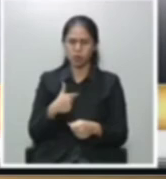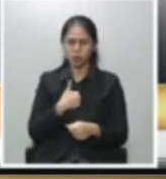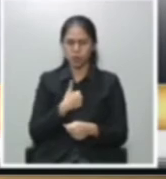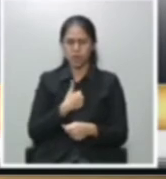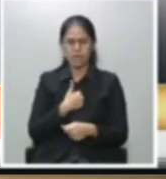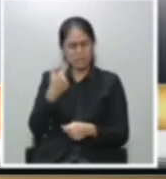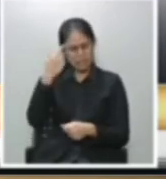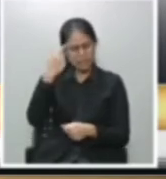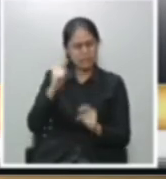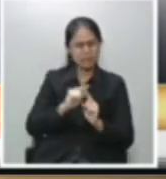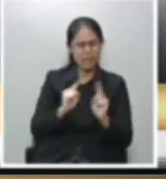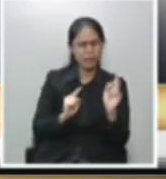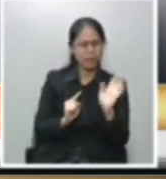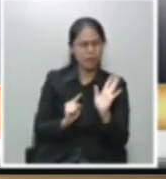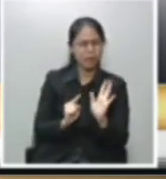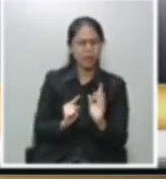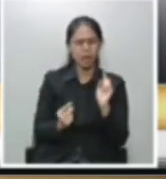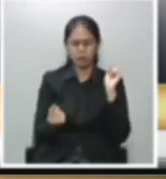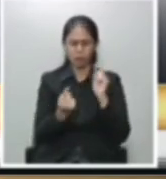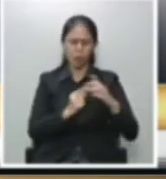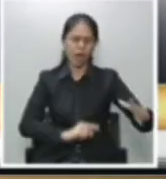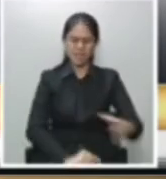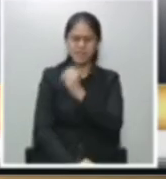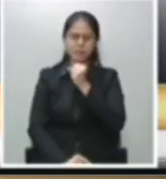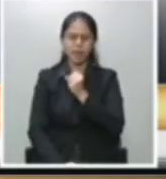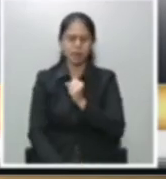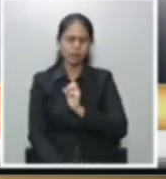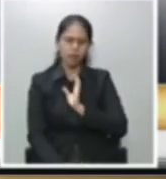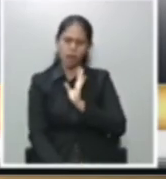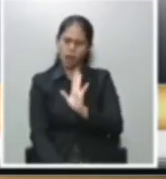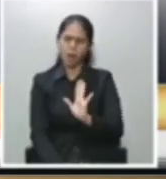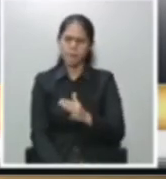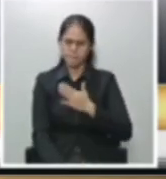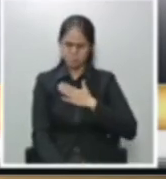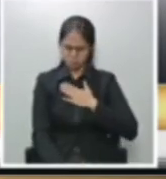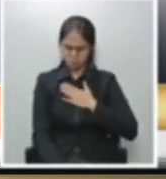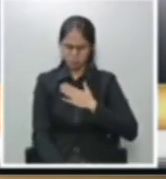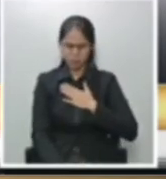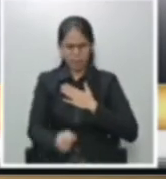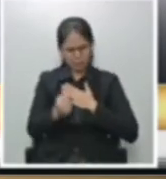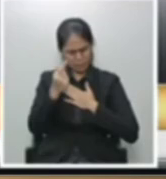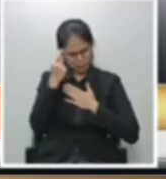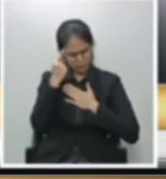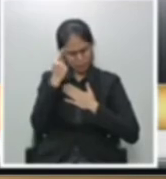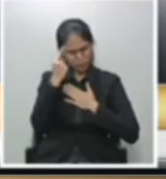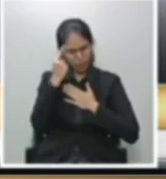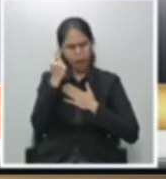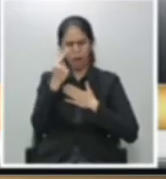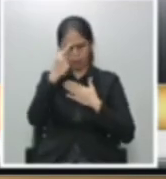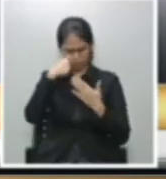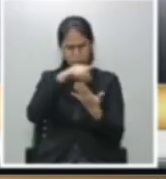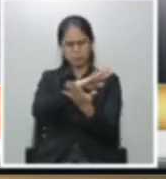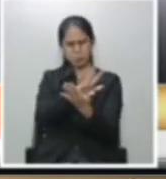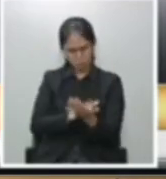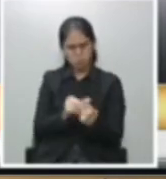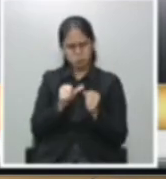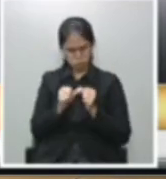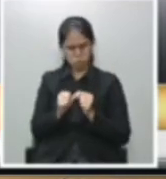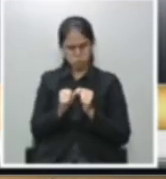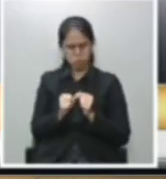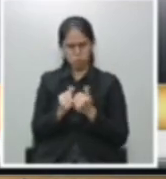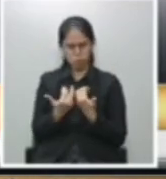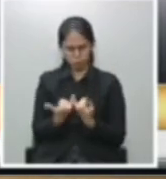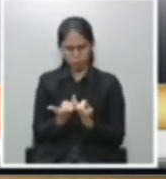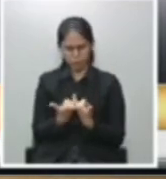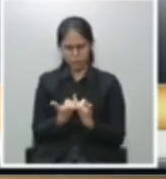ห็นด้วยกับคณะยึดอำนาจผมอยู่ด้วยความคิดว่าผมเป็นผู้อาศัยเวลานี้เป็นร